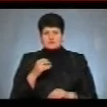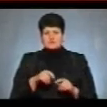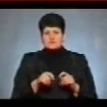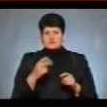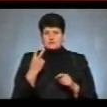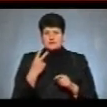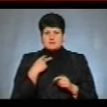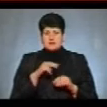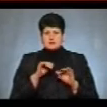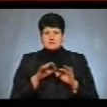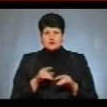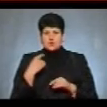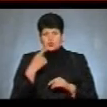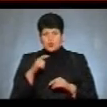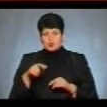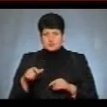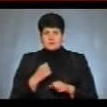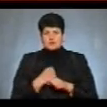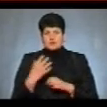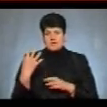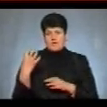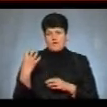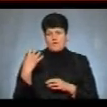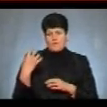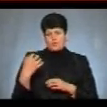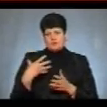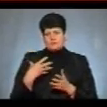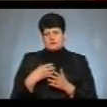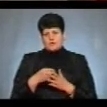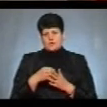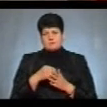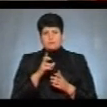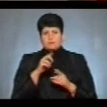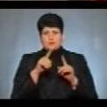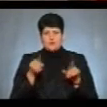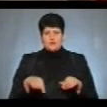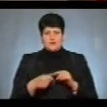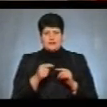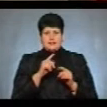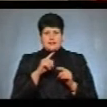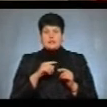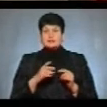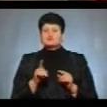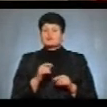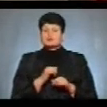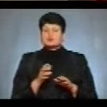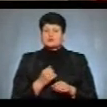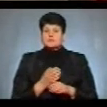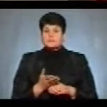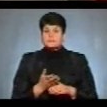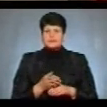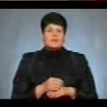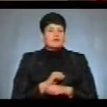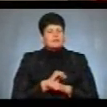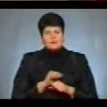кримінальних провадження щодо осіб, які робили фото своїм бюлетенем. Чому не можна робити фото? Не можна робити фото, тому